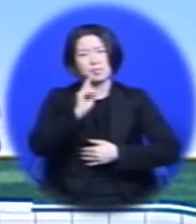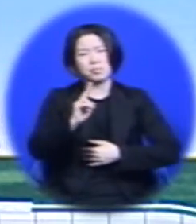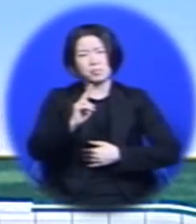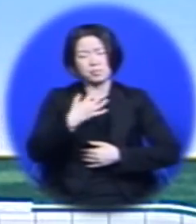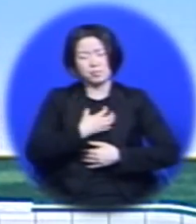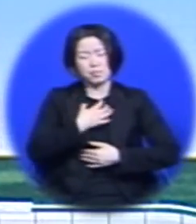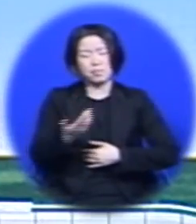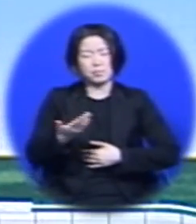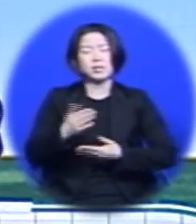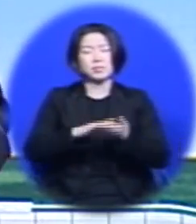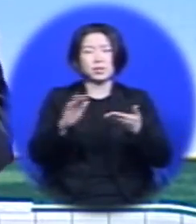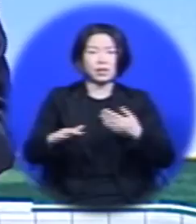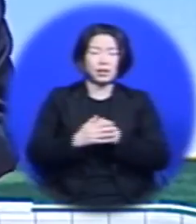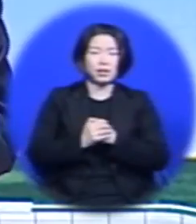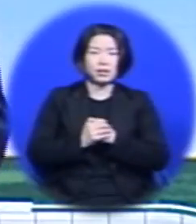거죠